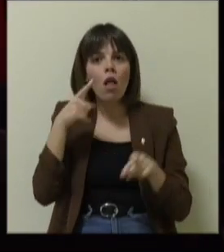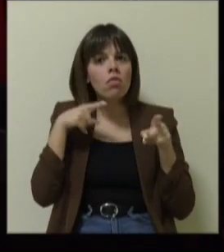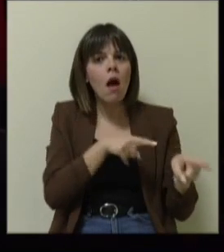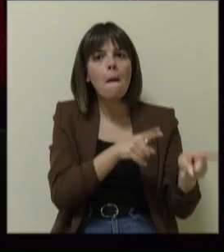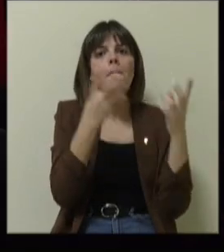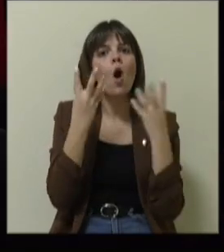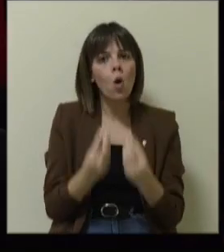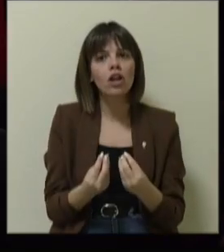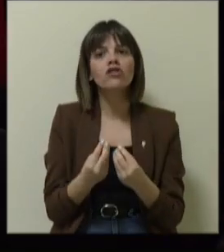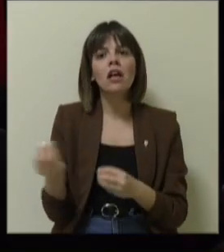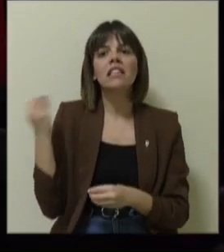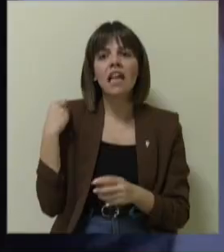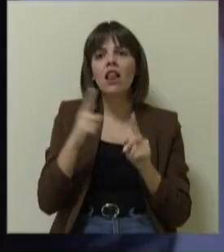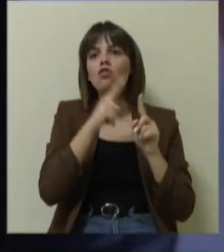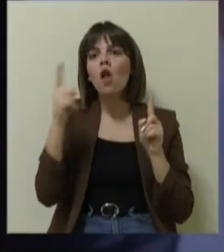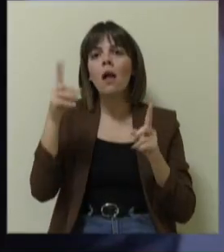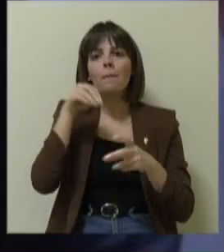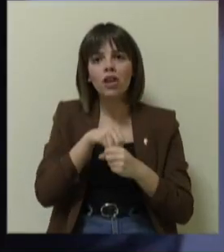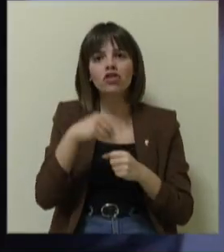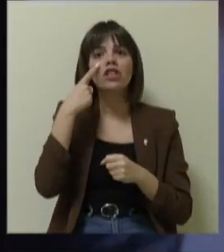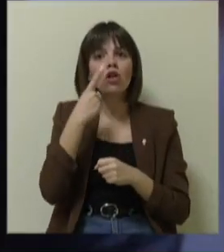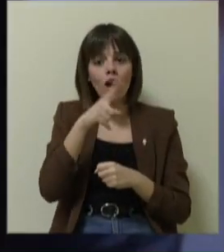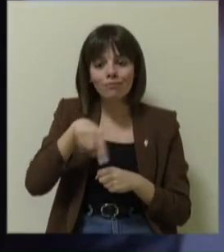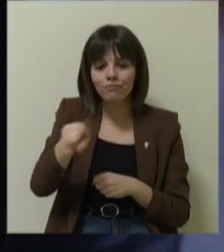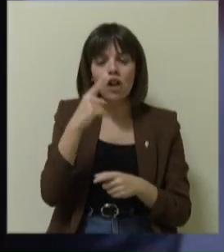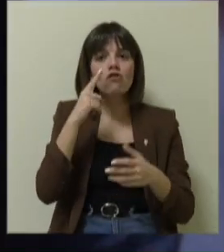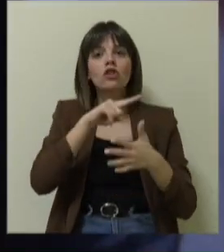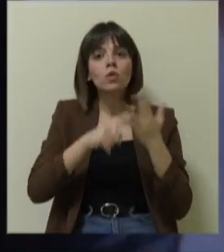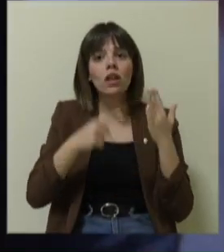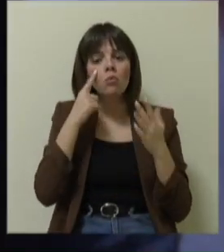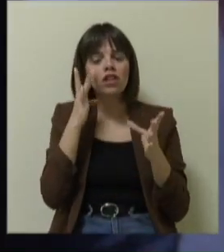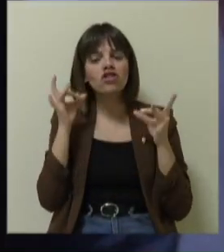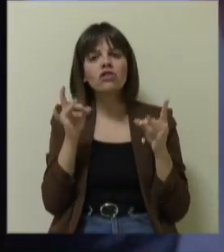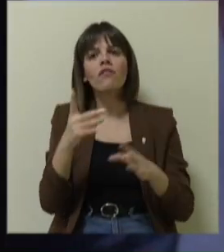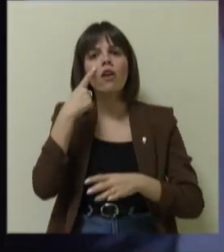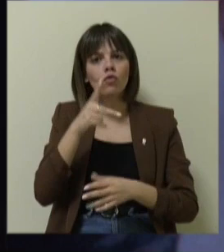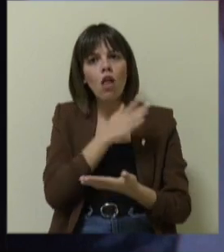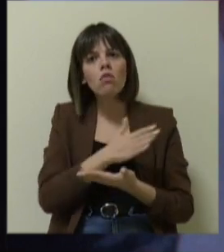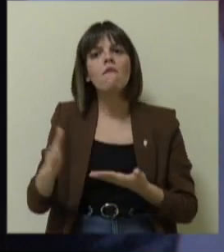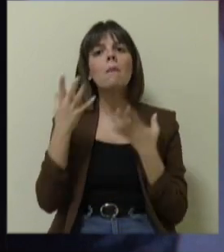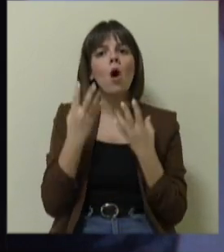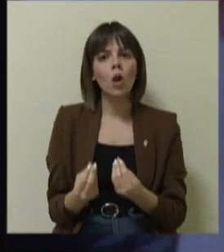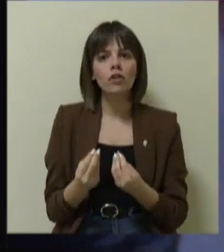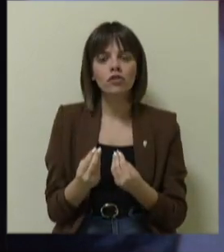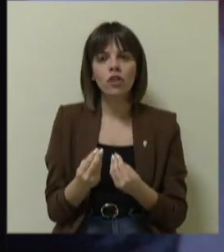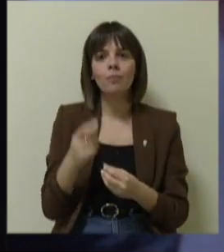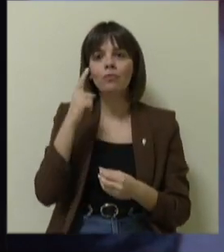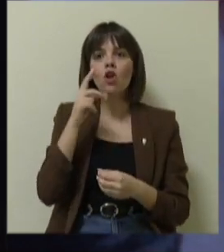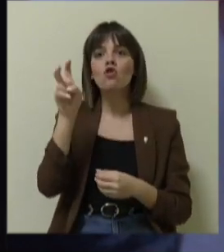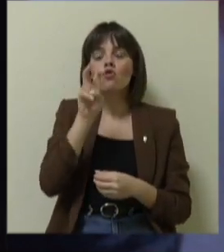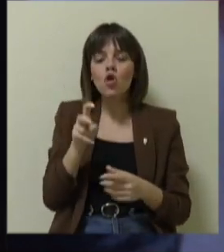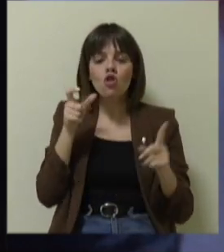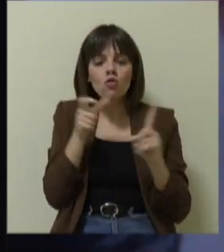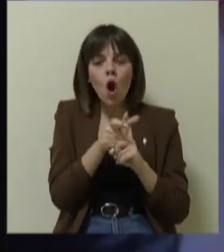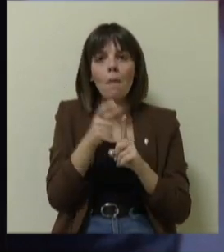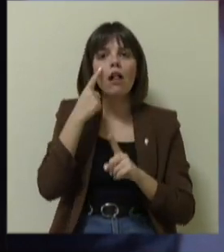takipçisi olacak yeni dönemde rezerv yönetimini şeffaf bir şekilde yürüteceğiz. Kur korumalı